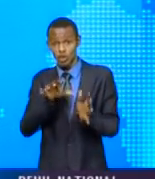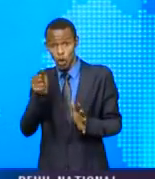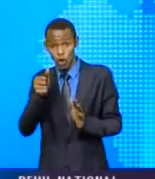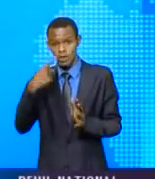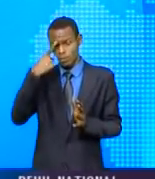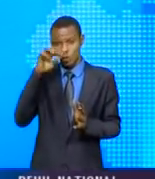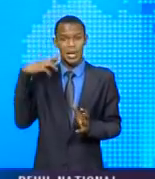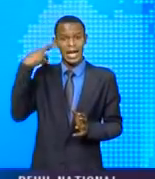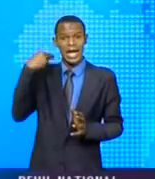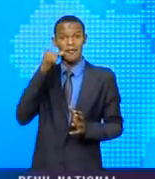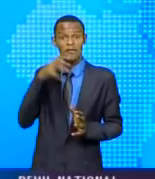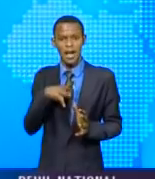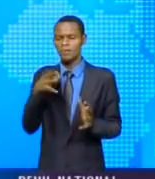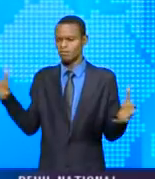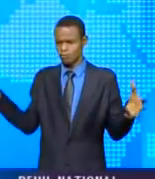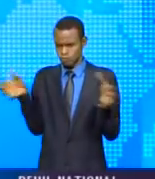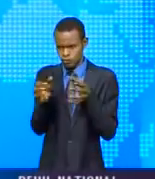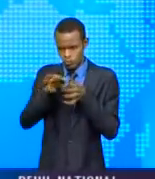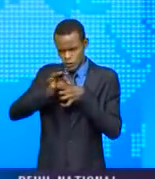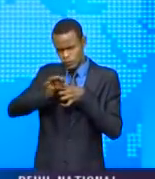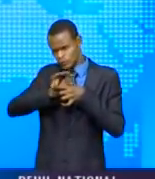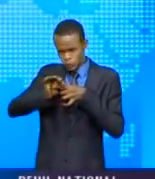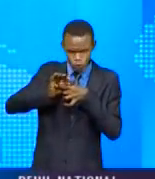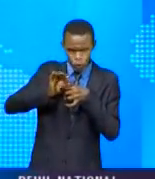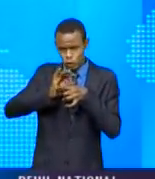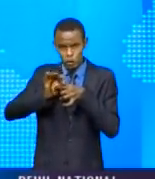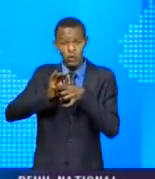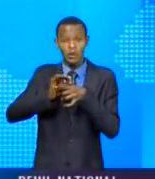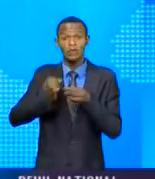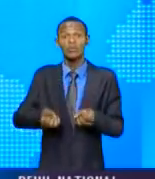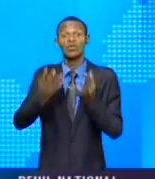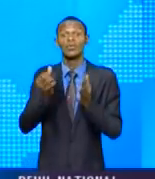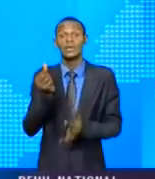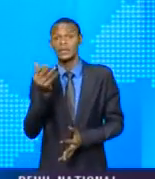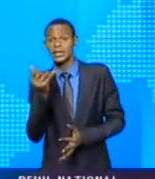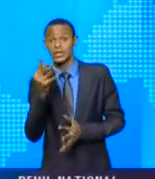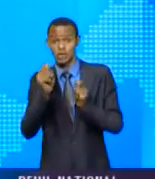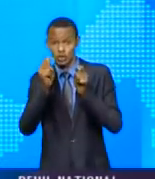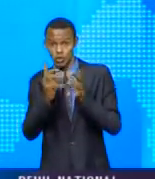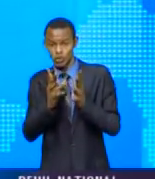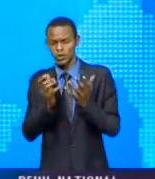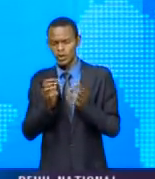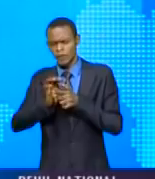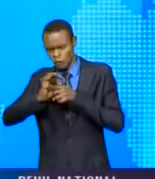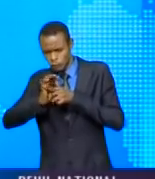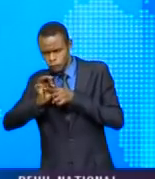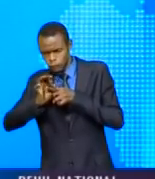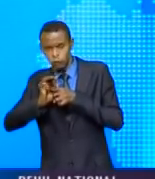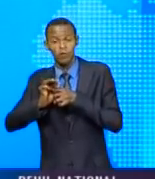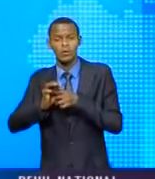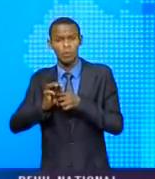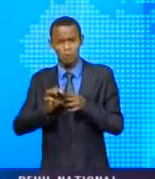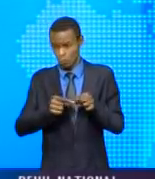sur les genres majeurs en radio aux quinze journalistes au total vont bénéficier de cette formation